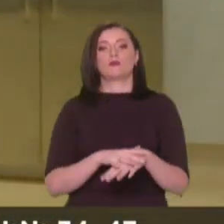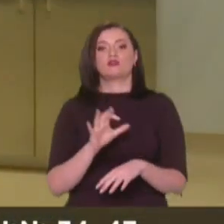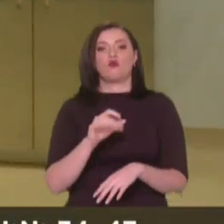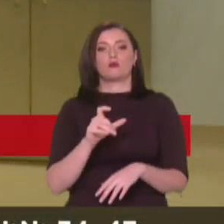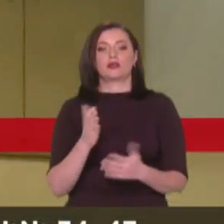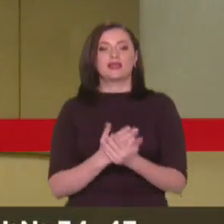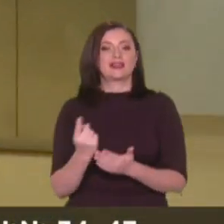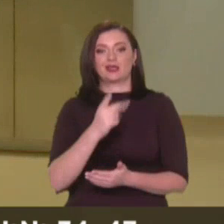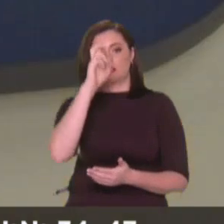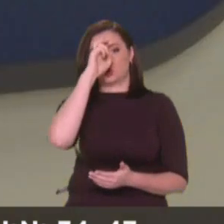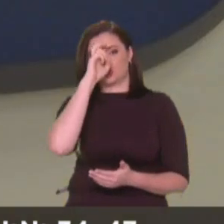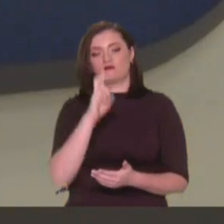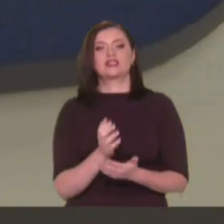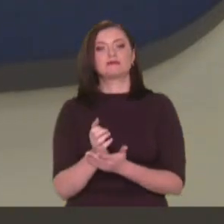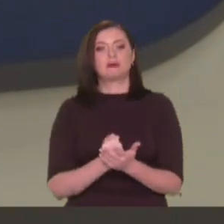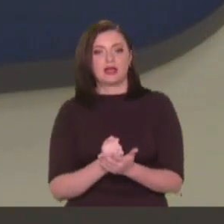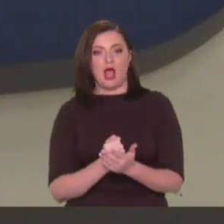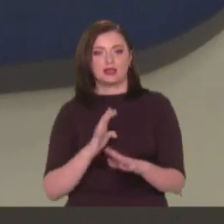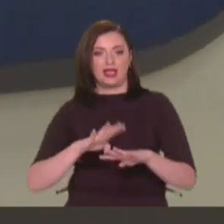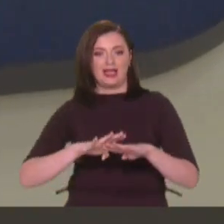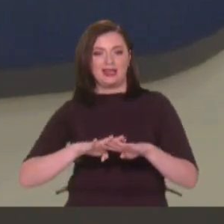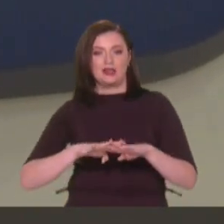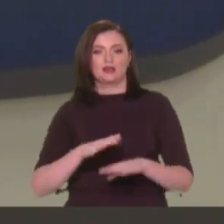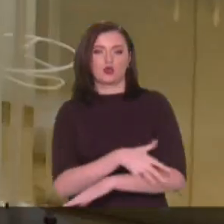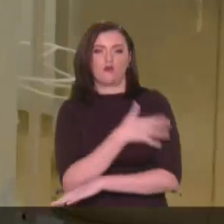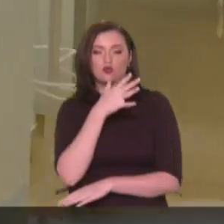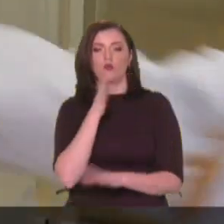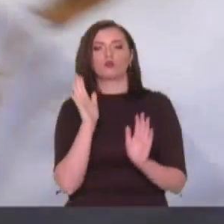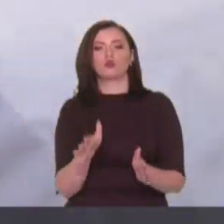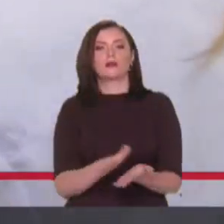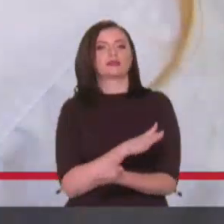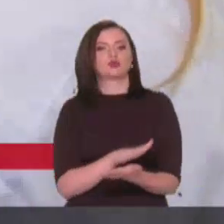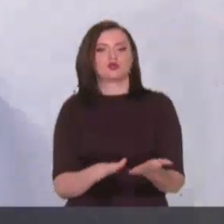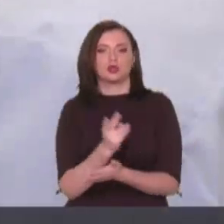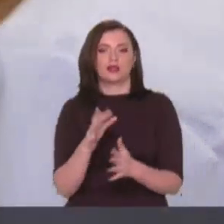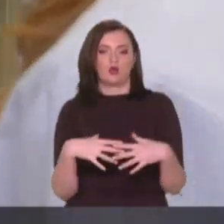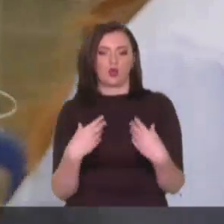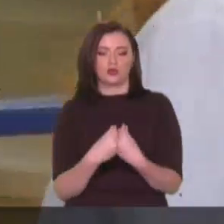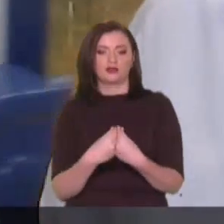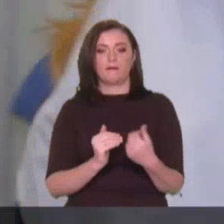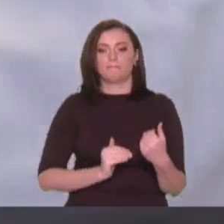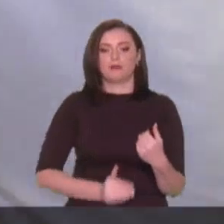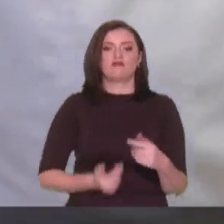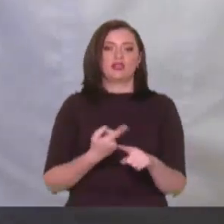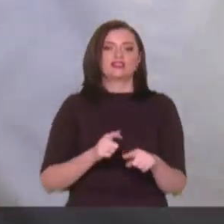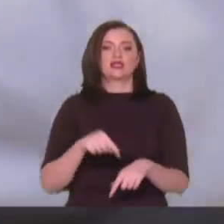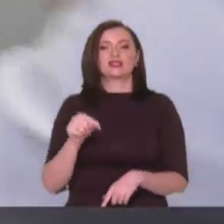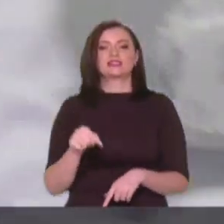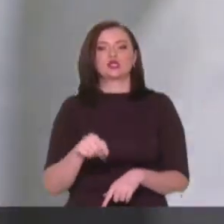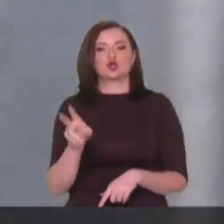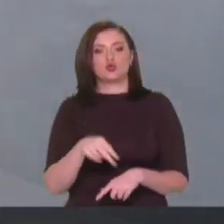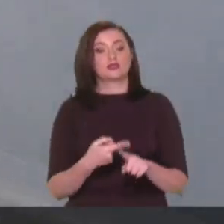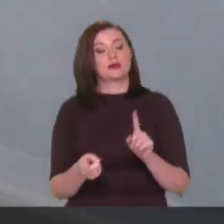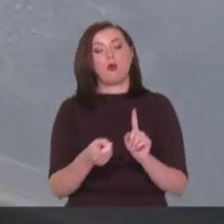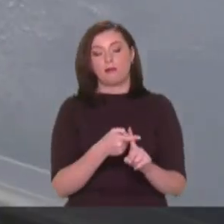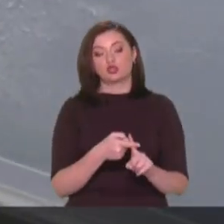єдиним державним, тобто зберігання клітин тут на довгі роки буде безкоштовним для родин. Приватних це тисячі доларів, це по-перше.